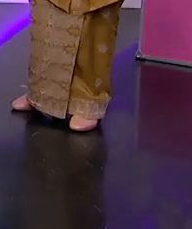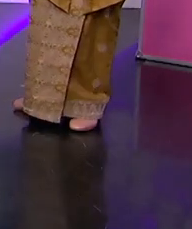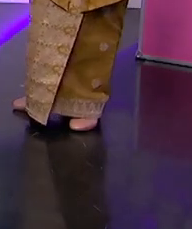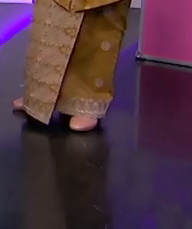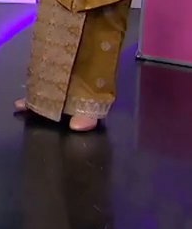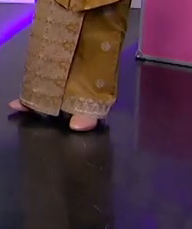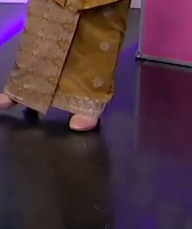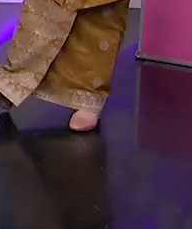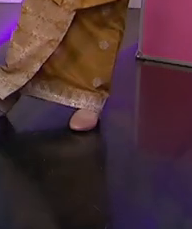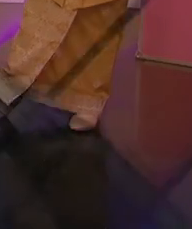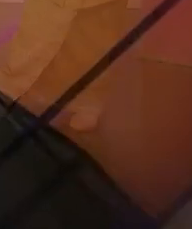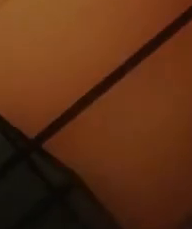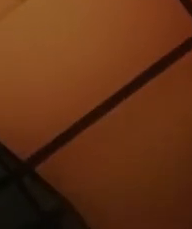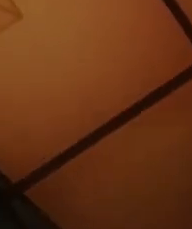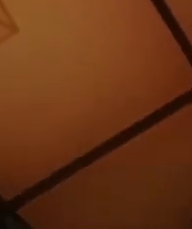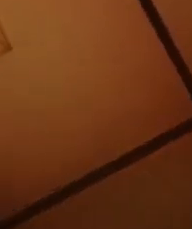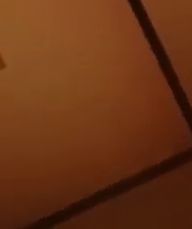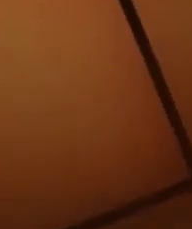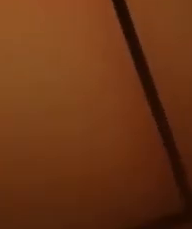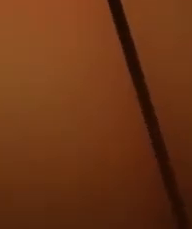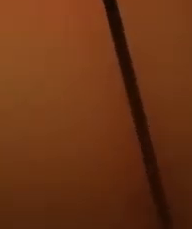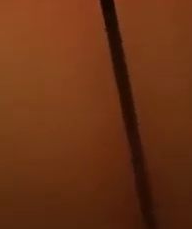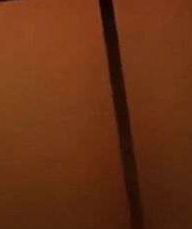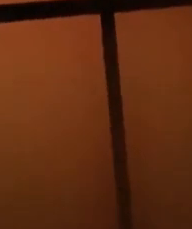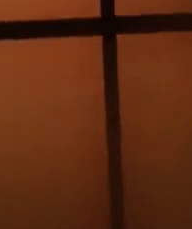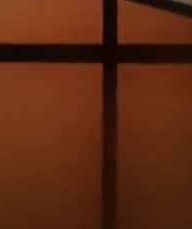Halo baba baba bye